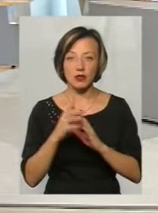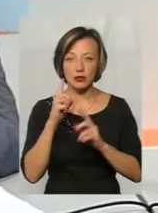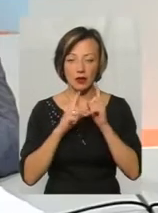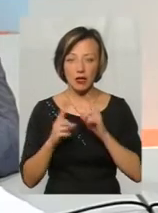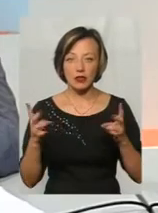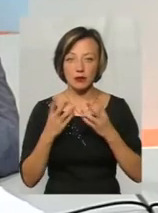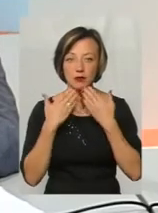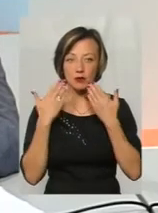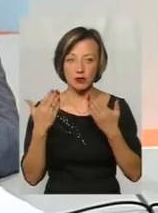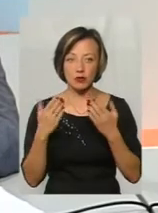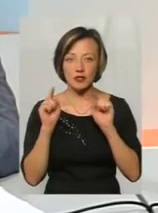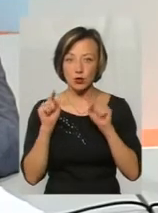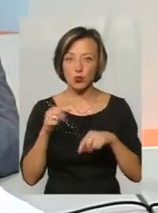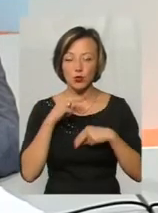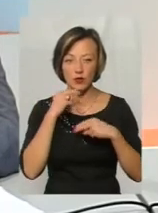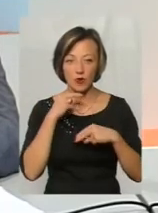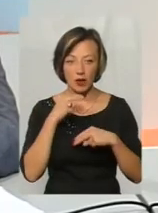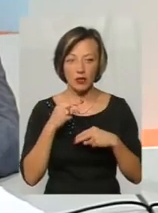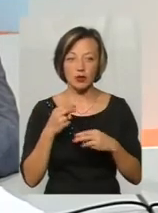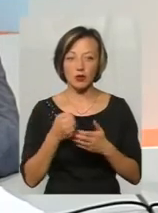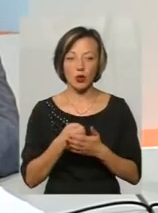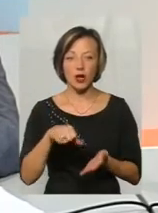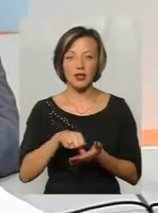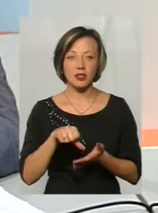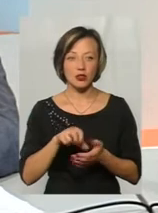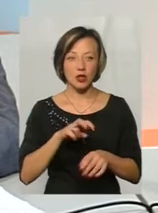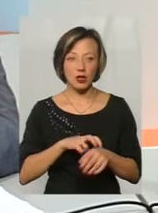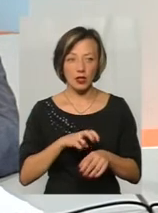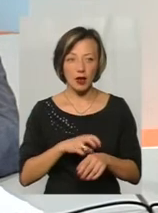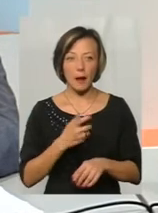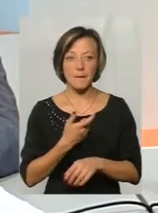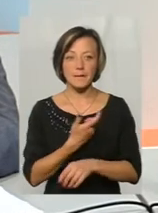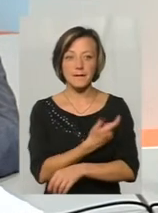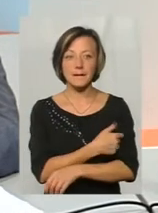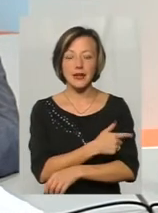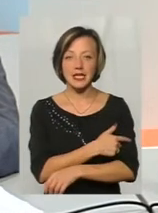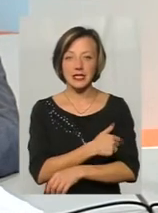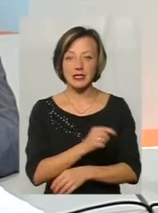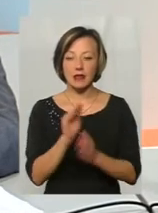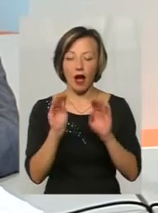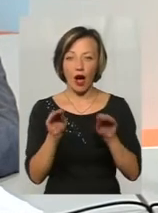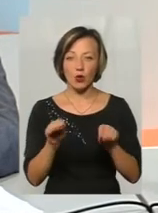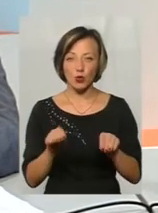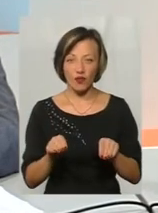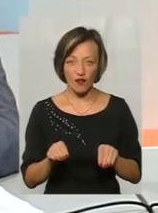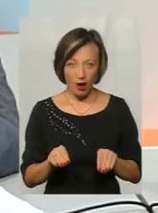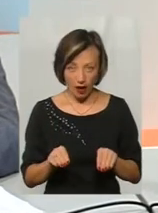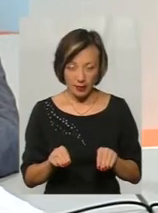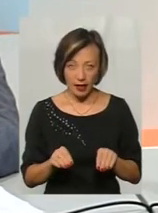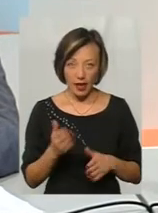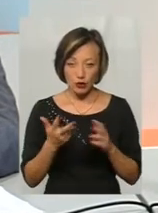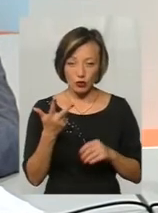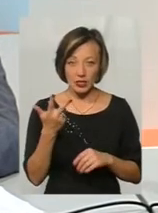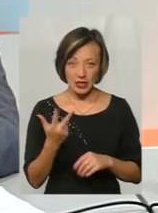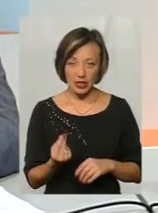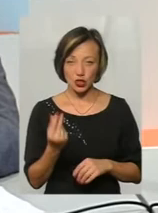треба звернути на це увагу, звернутися до дільничного лікаря ветеринарної медицини, заактувати це, тому що якщо по 3-4